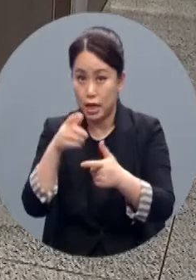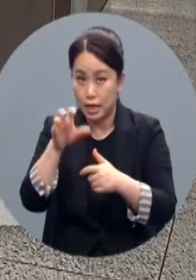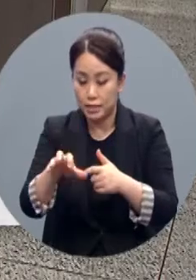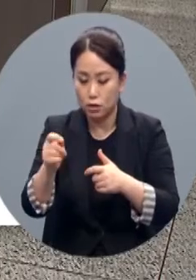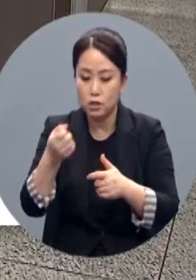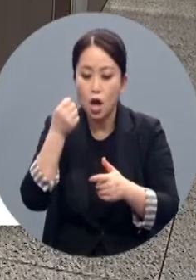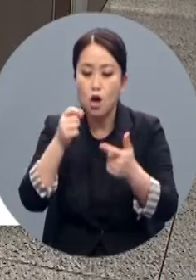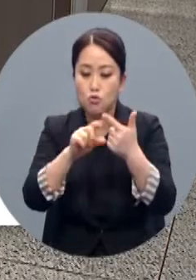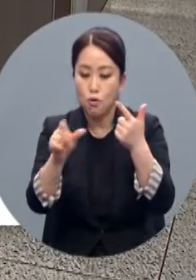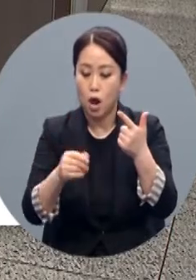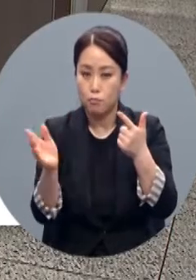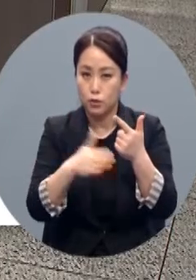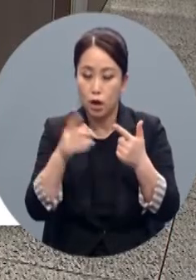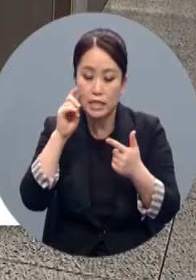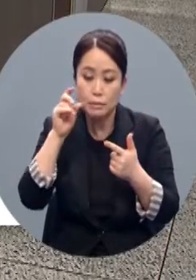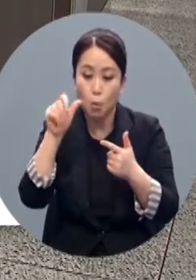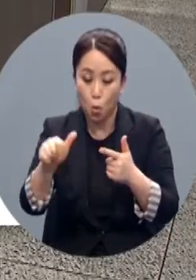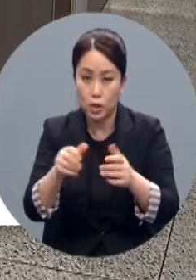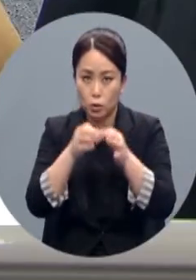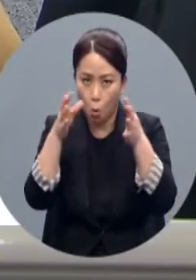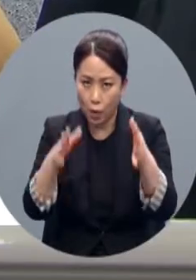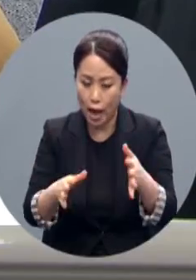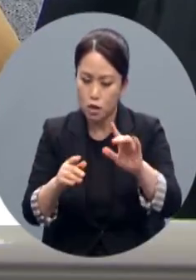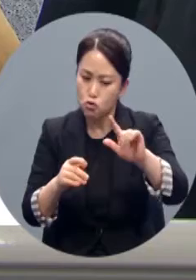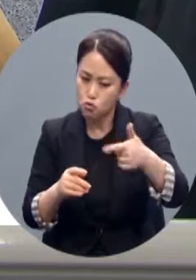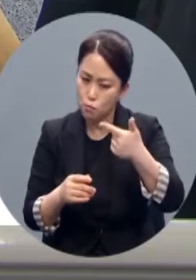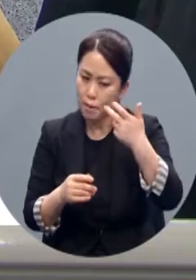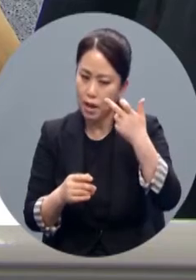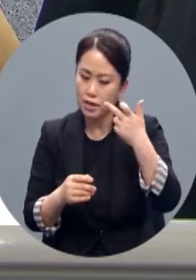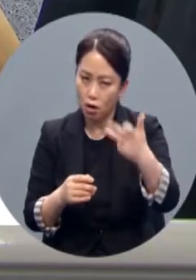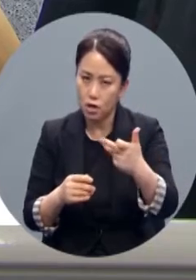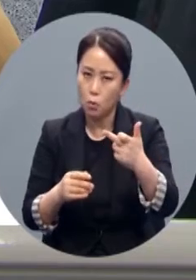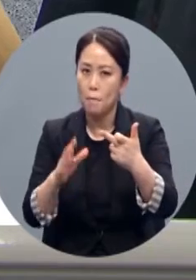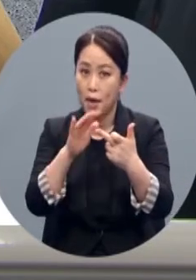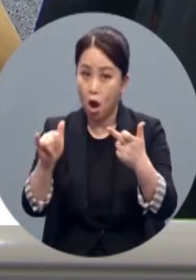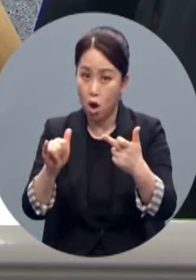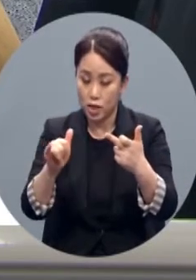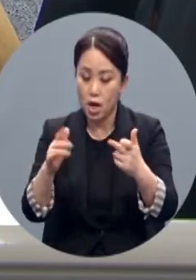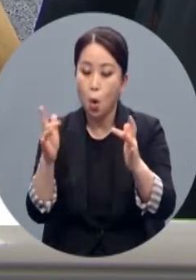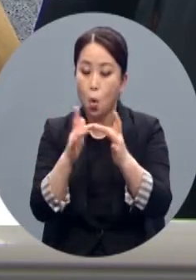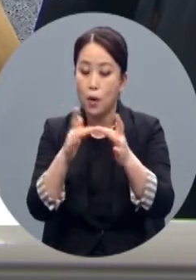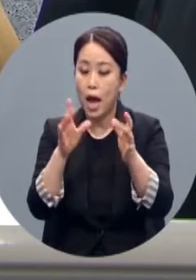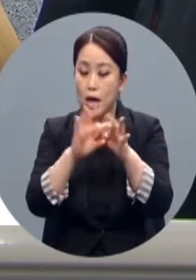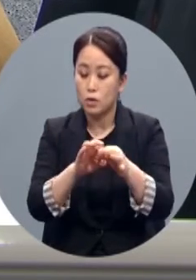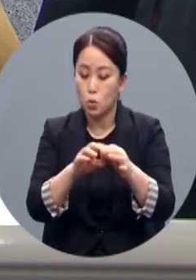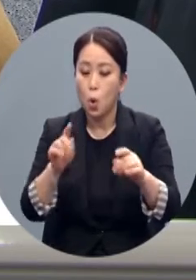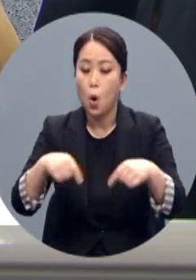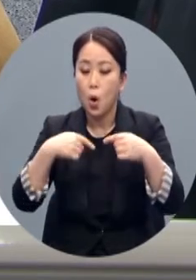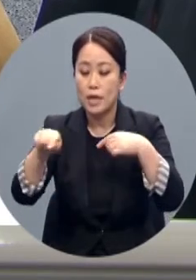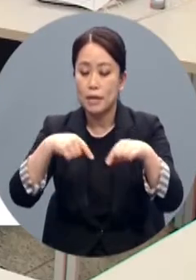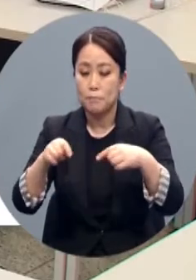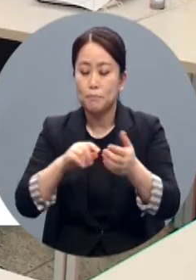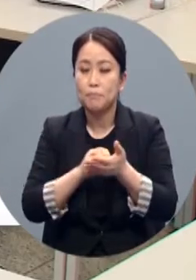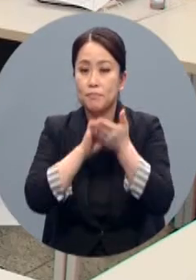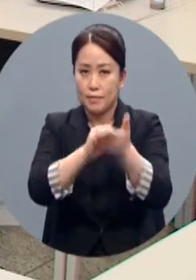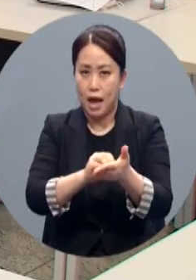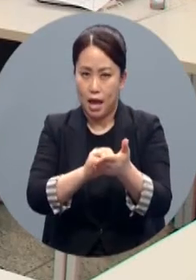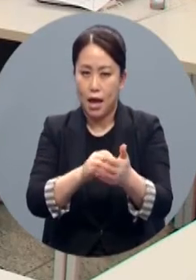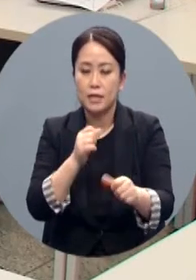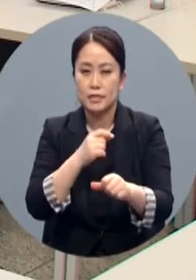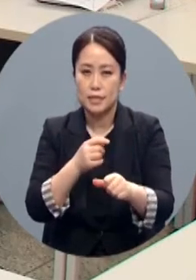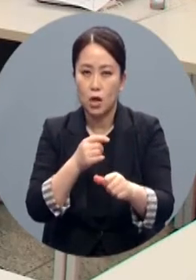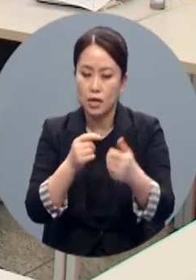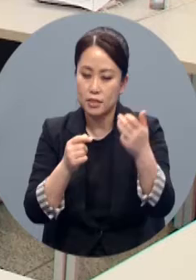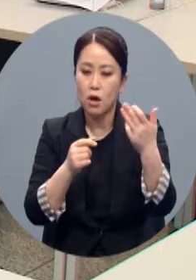보름 동안 617명이 온라인으로 입당 신청을 해 지난달보다 8배 늘었습니다.